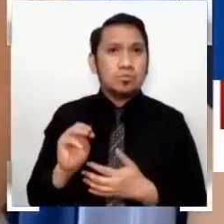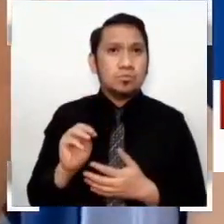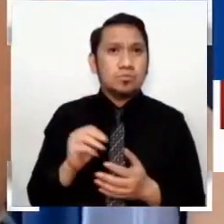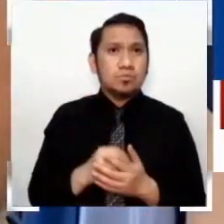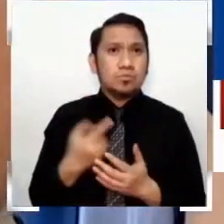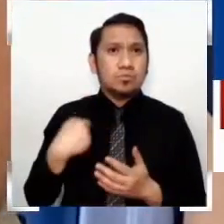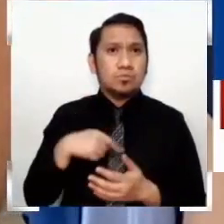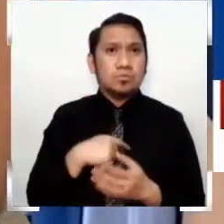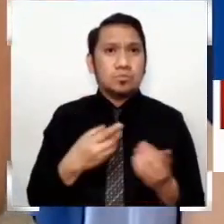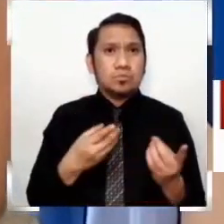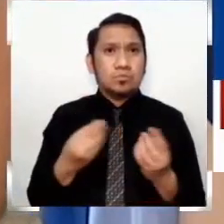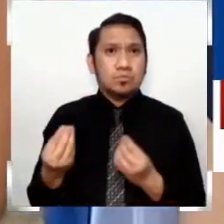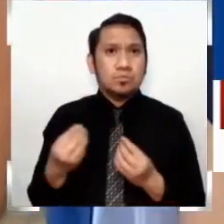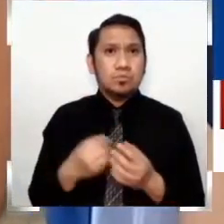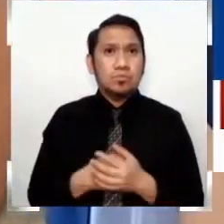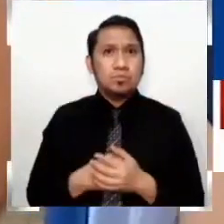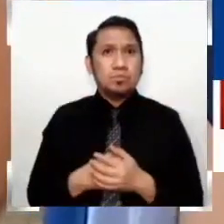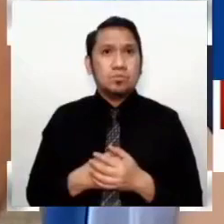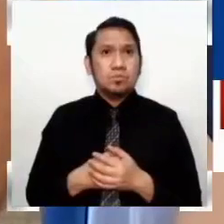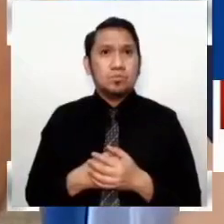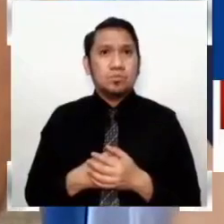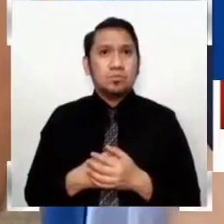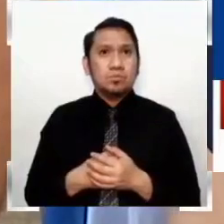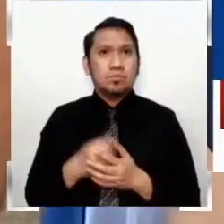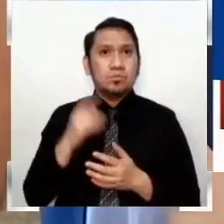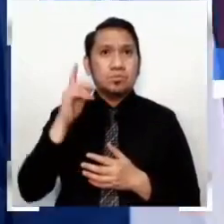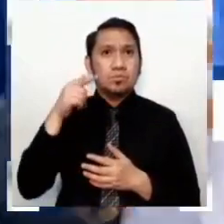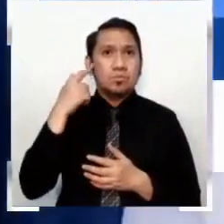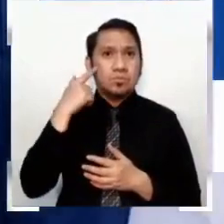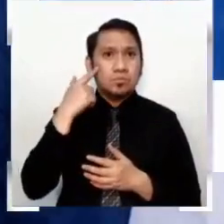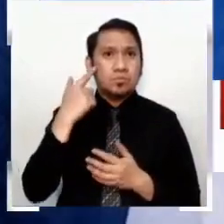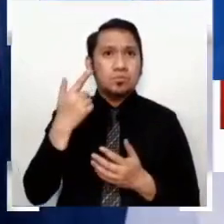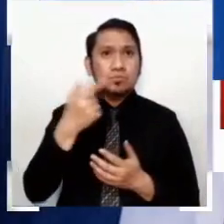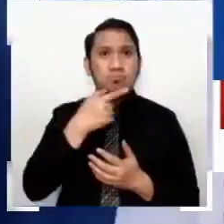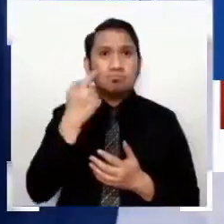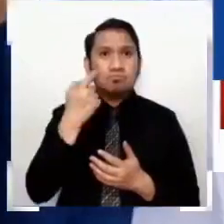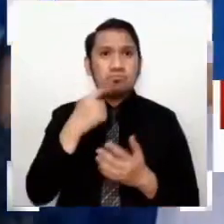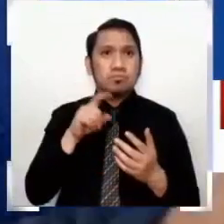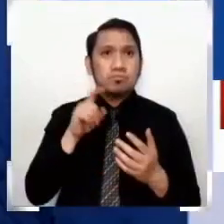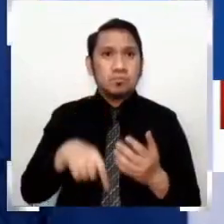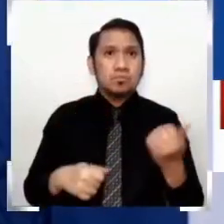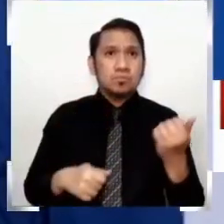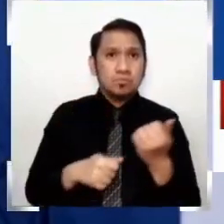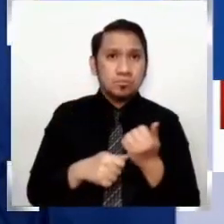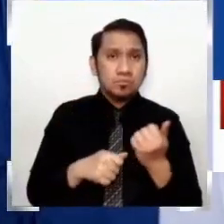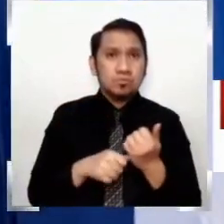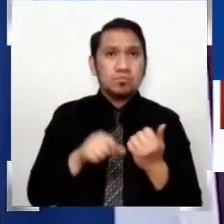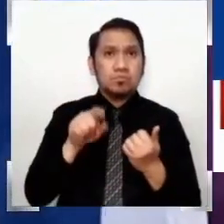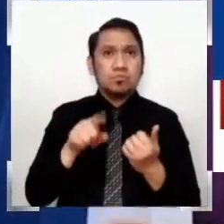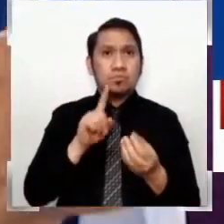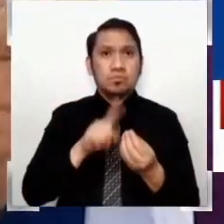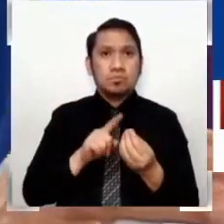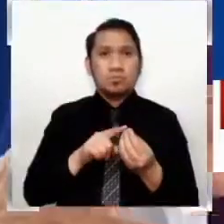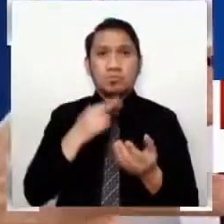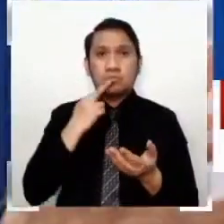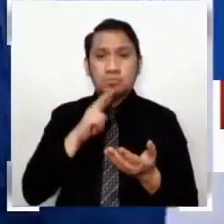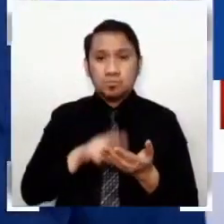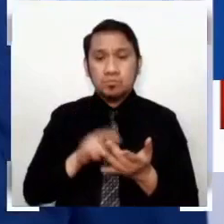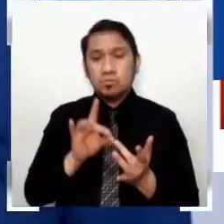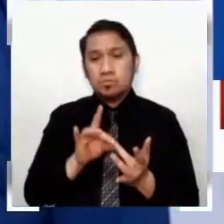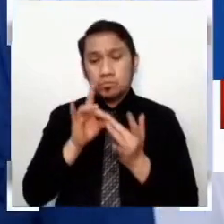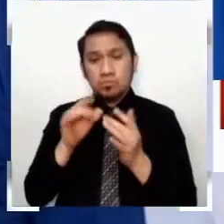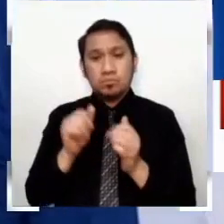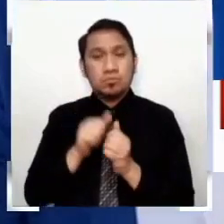mandated to assist and facilitate SIM registration in remote areas. Nakita naman natin yung Barangay Sapang Kawayan. Talagang